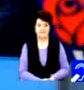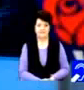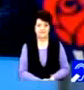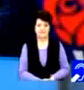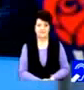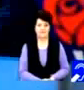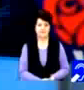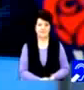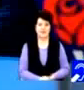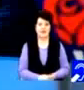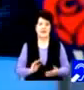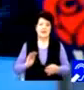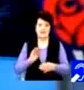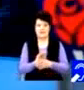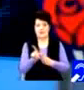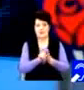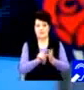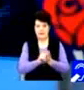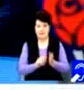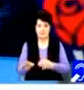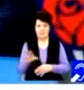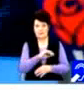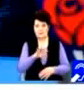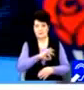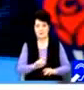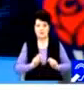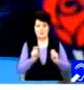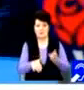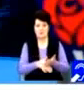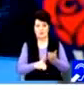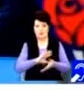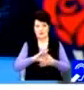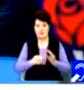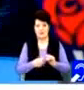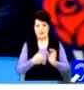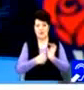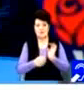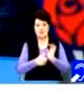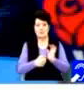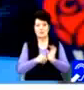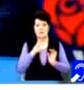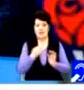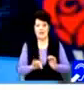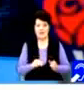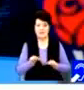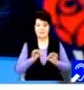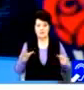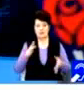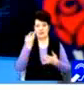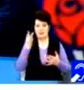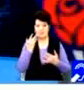acute indexarea pensiilor pentru toți beneficiarii și acordarea unui ajutor în valoare de 600 RON Cu ocazia Sărbătorilor de